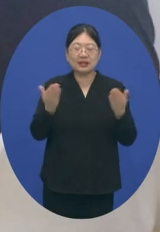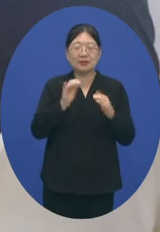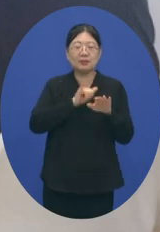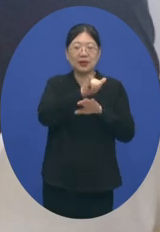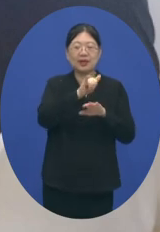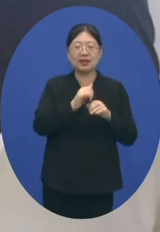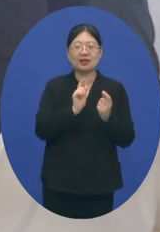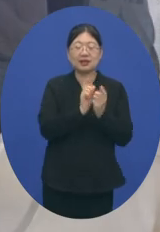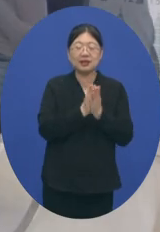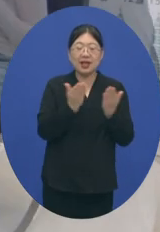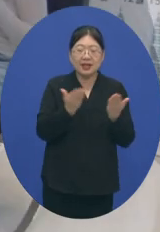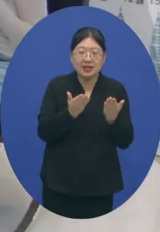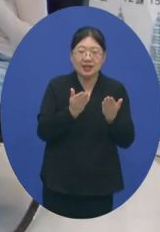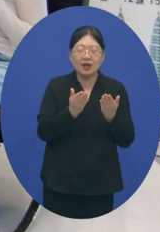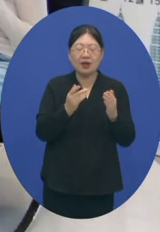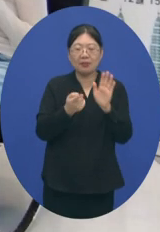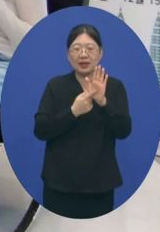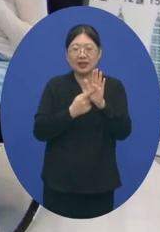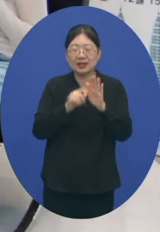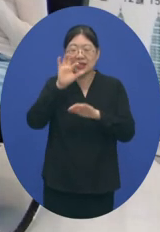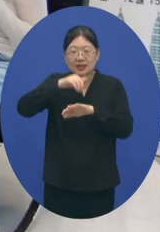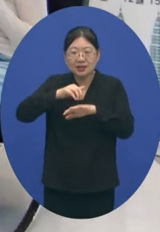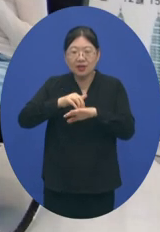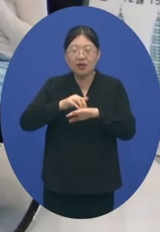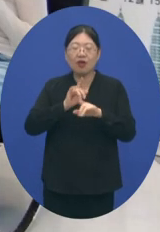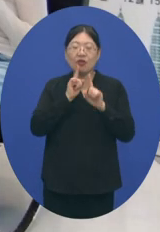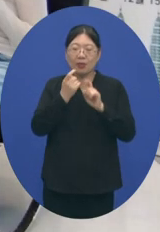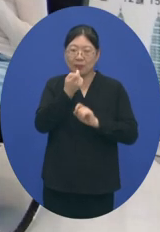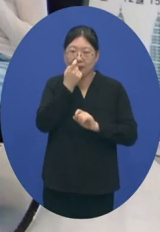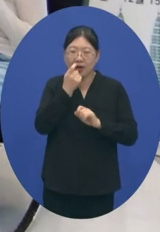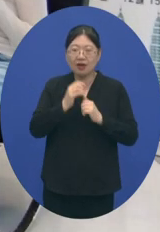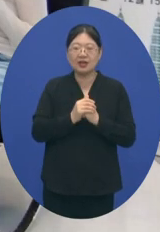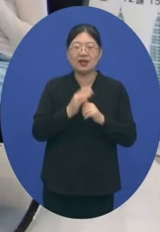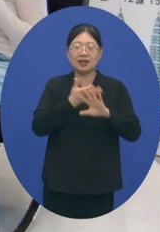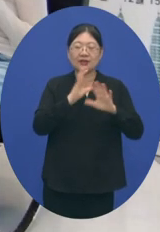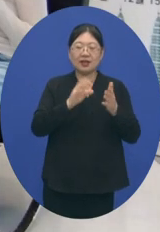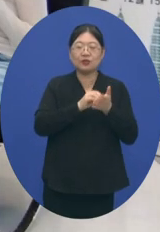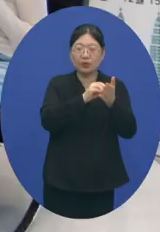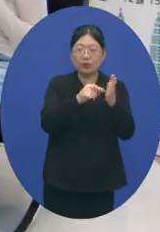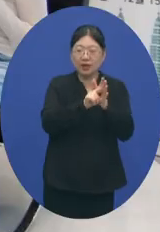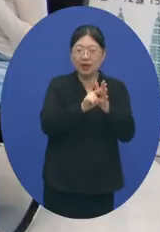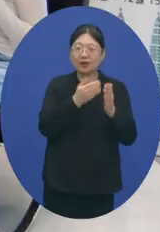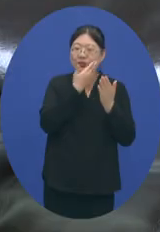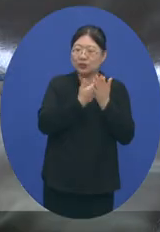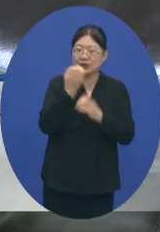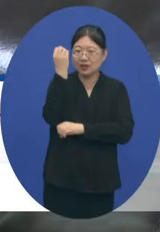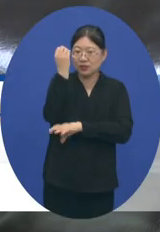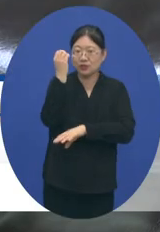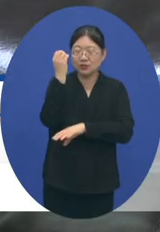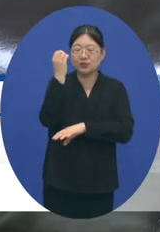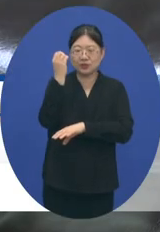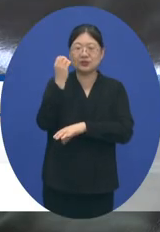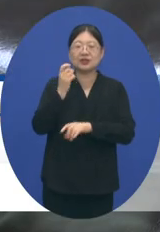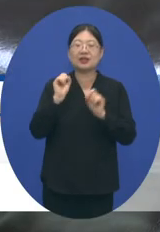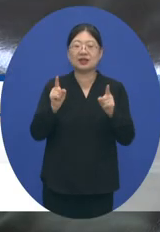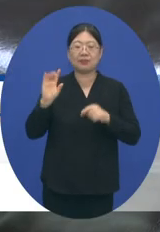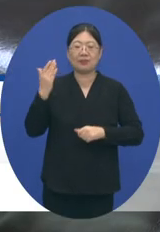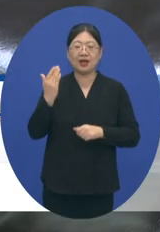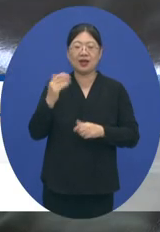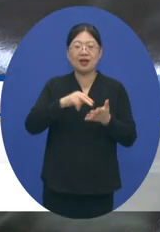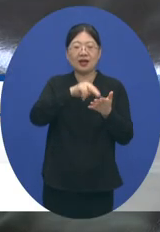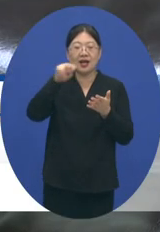직무 교육, 마케팅 실습 등으로 해외 취업과 창업을 위한 소중한 발판이 됐습니다. 방황하는